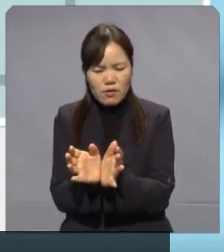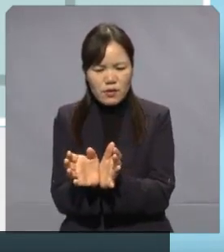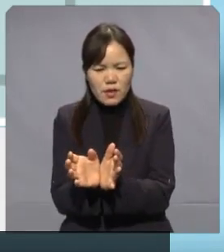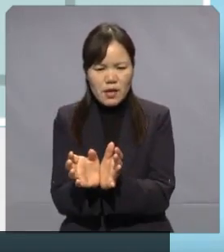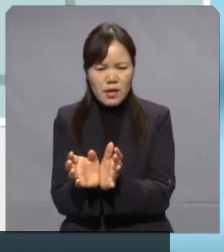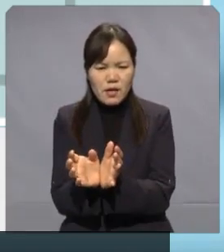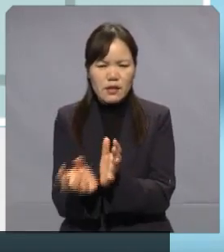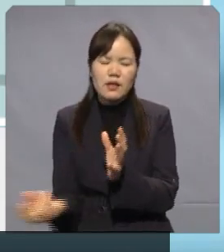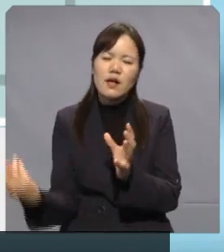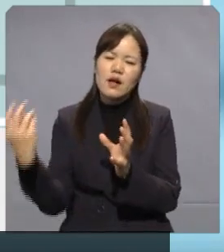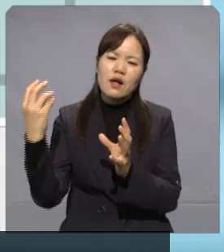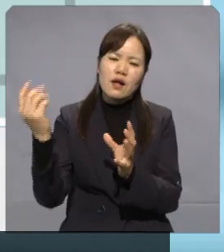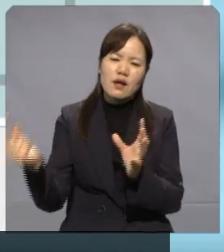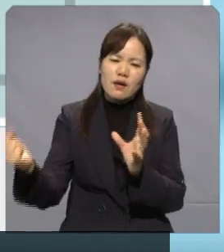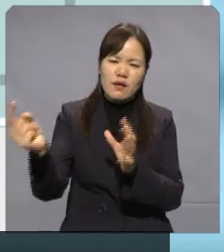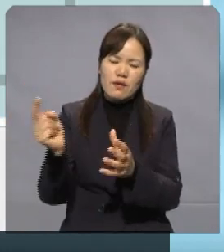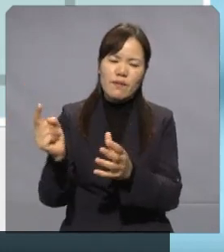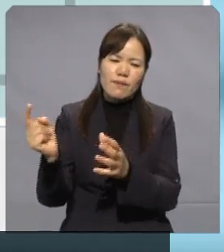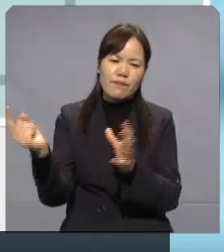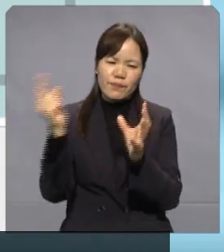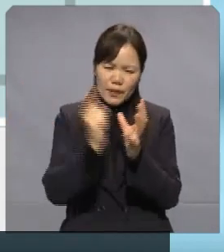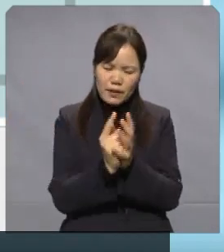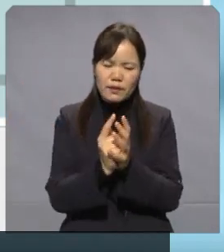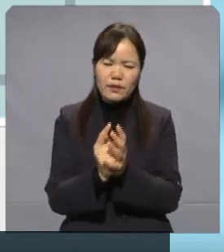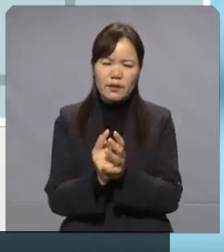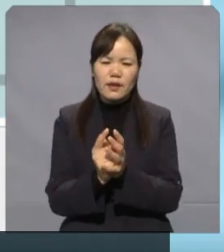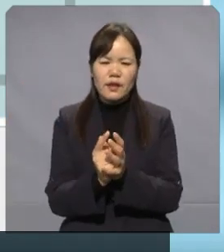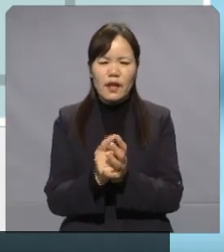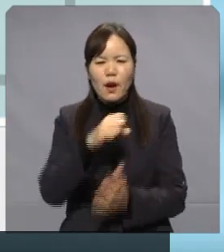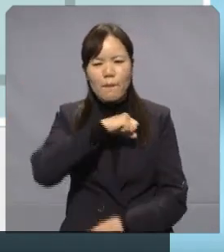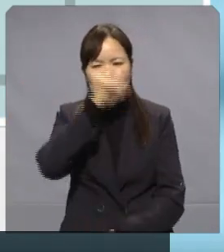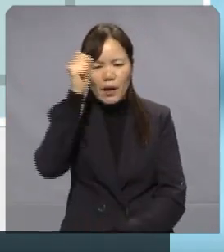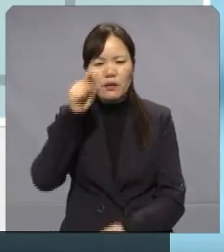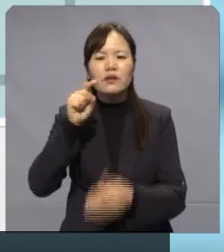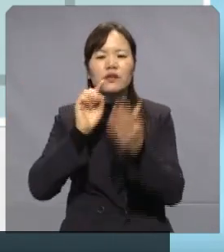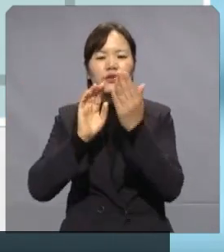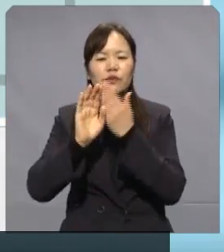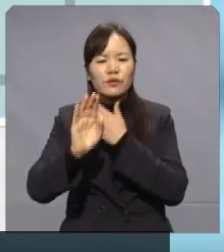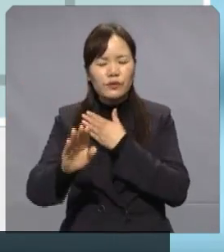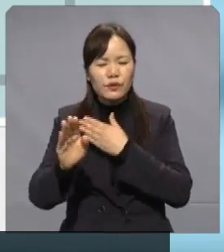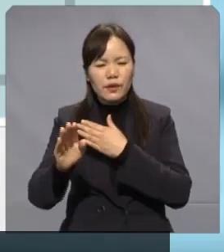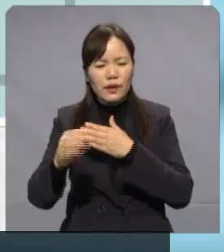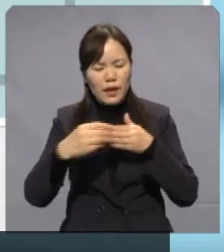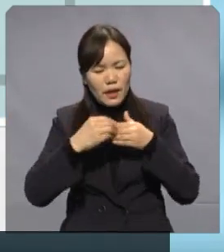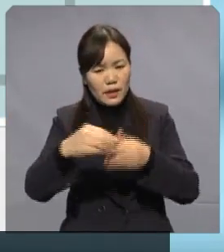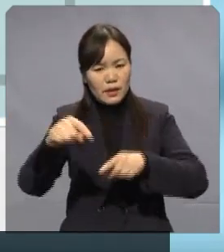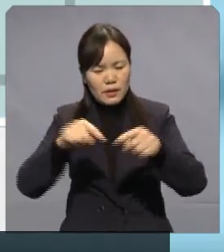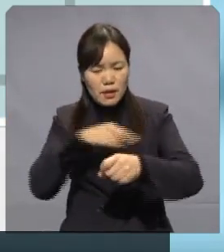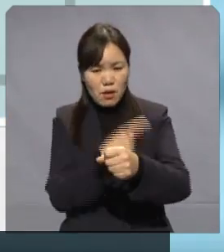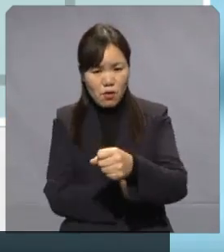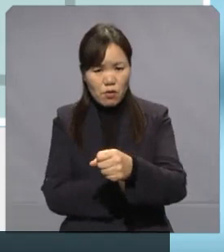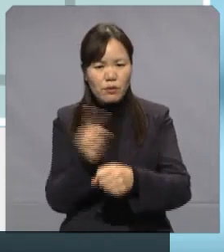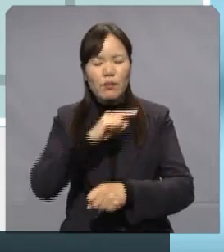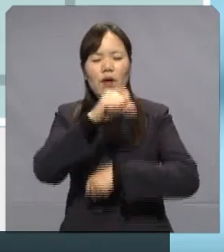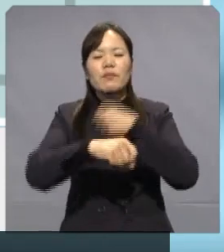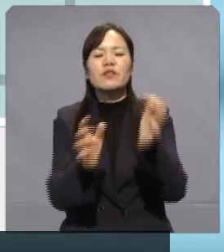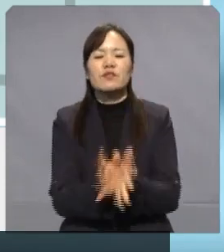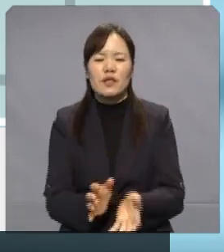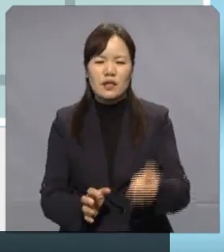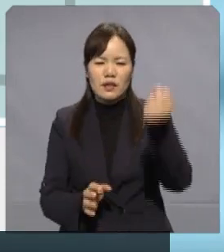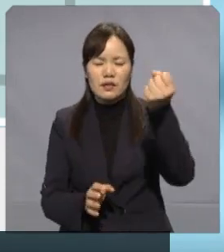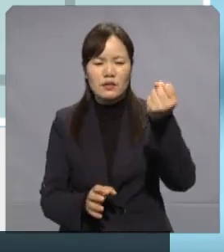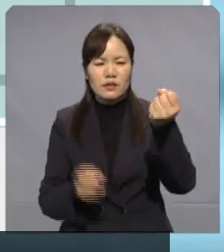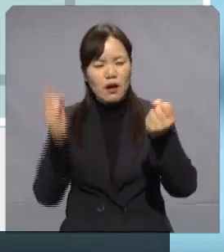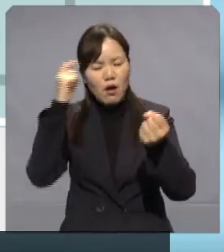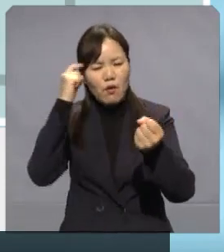성공을 했고 그렇죠. 그 이후의 주도권은 민주당이 가져갈 수밖에 없는 상황이었습니다. 국회에 절대 다수 의석을 확보하고 있는